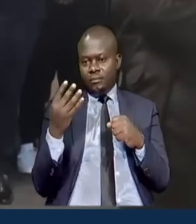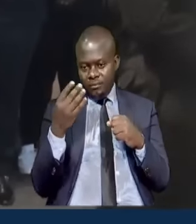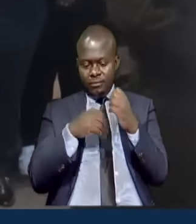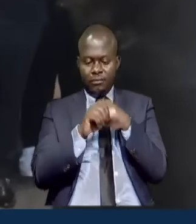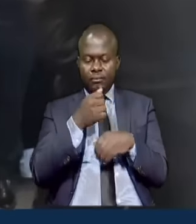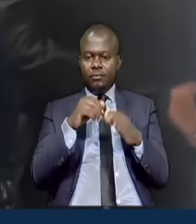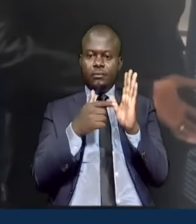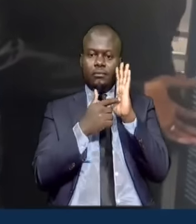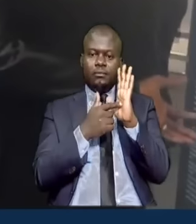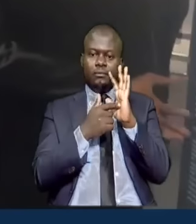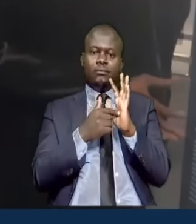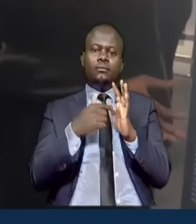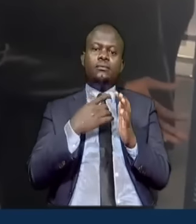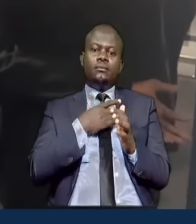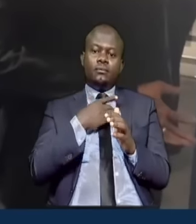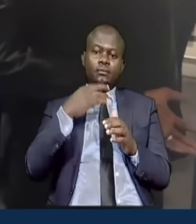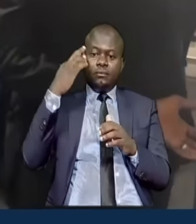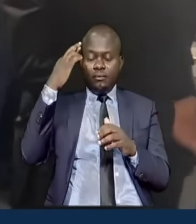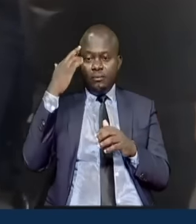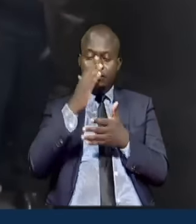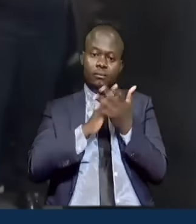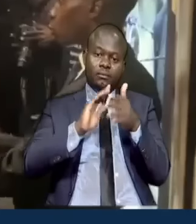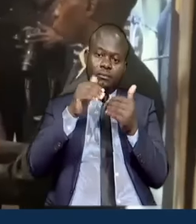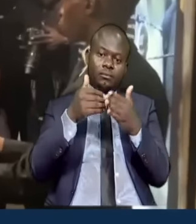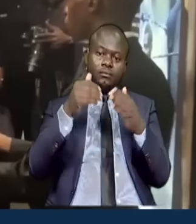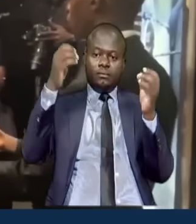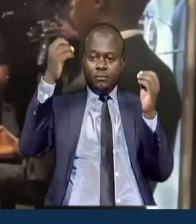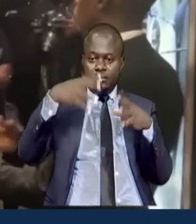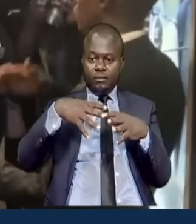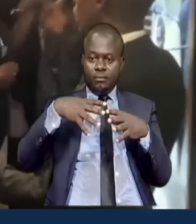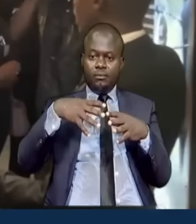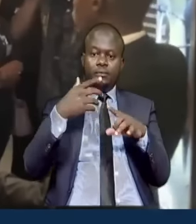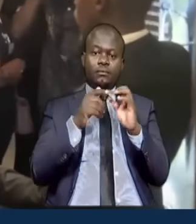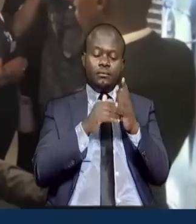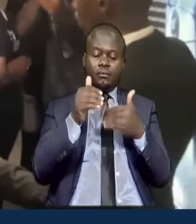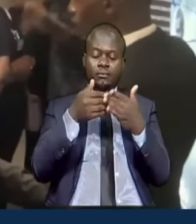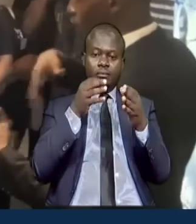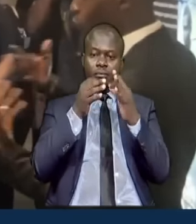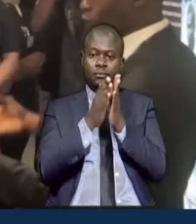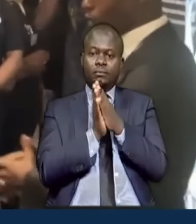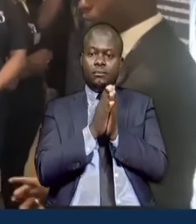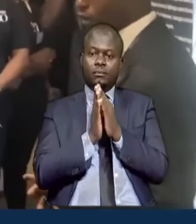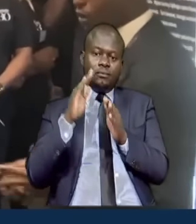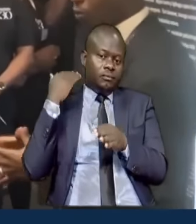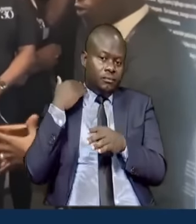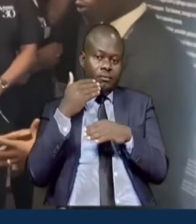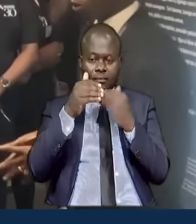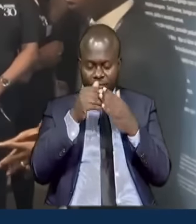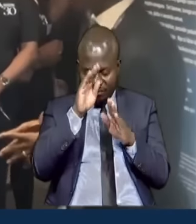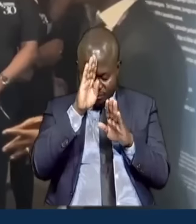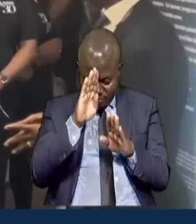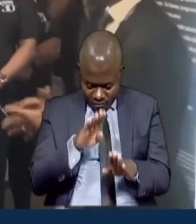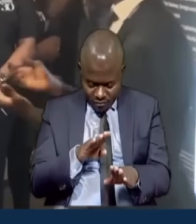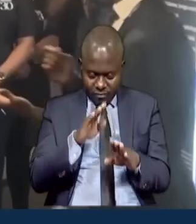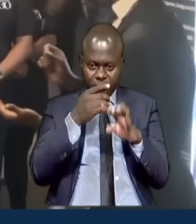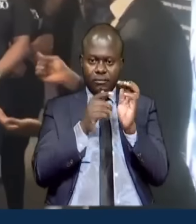igikorwa cyaranzwe no gusura ibice bigize urwibutso rwa Jenoside yakorewe Abatutsi rwa Kigali banosobanura amateka ya Jenoside bunamira